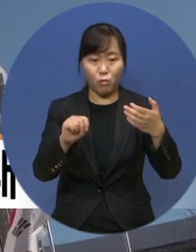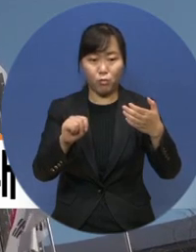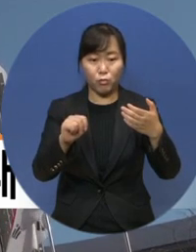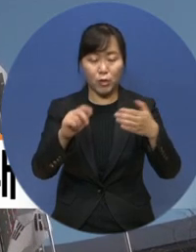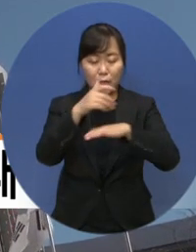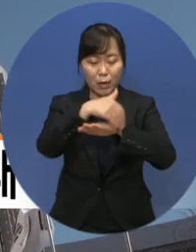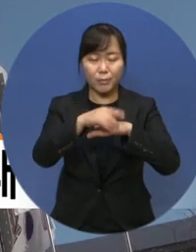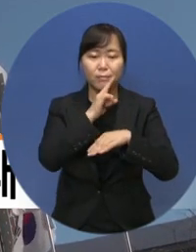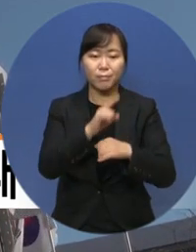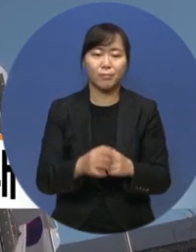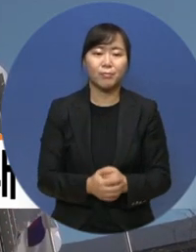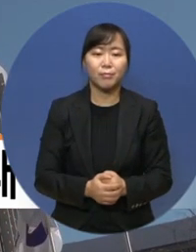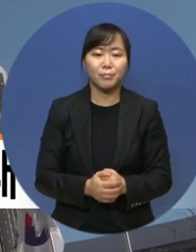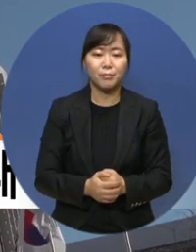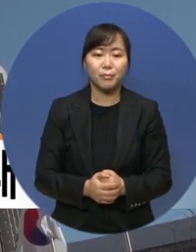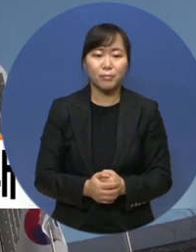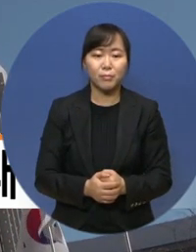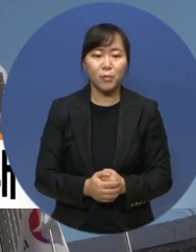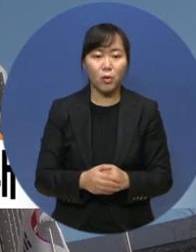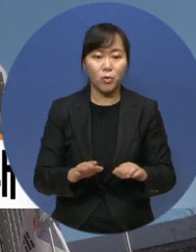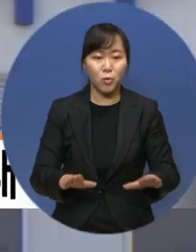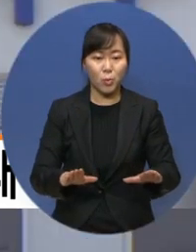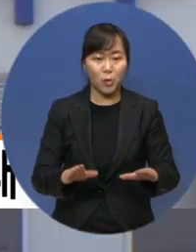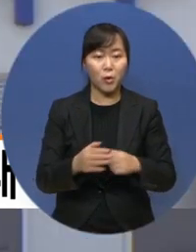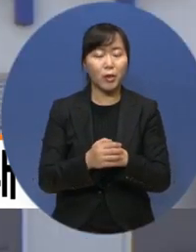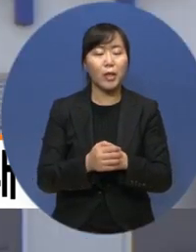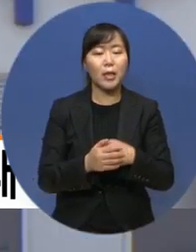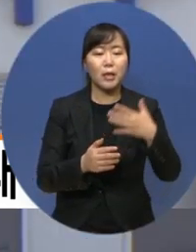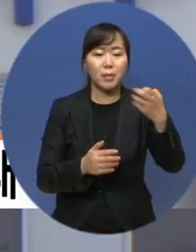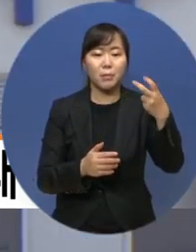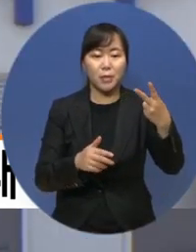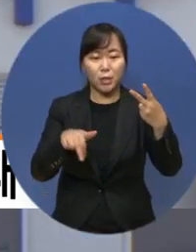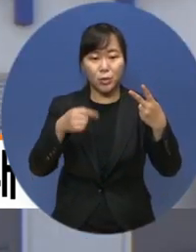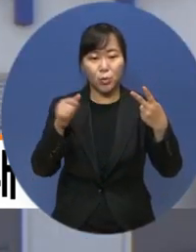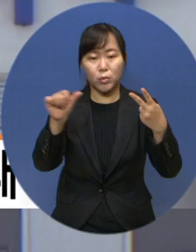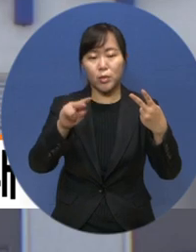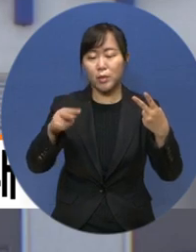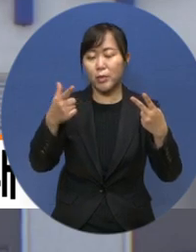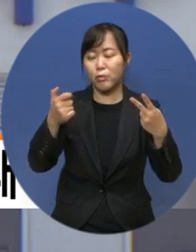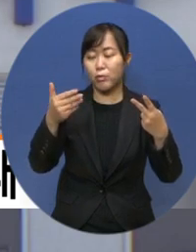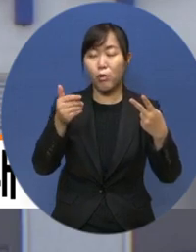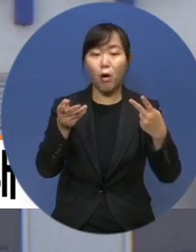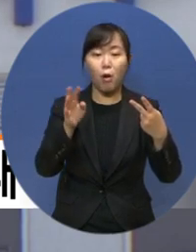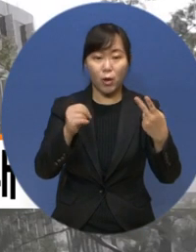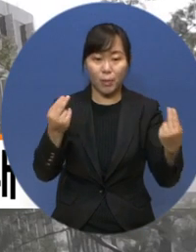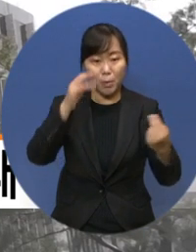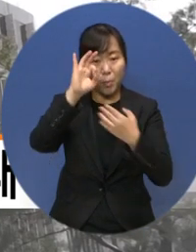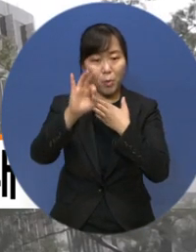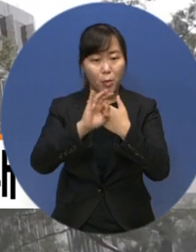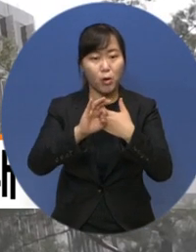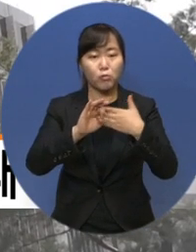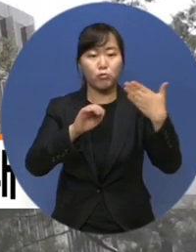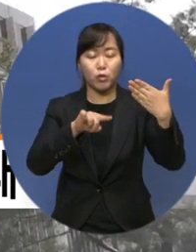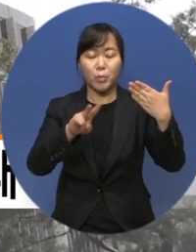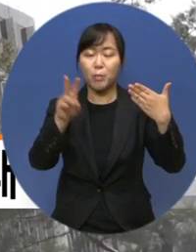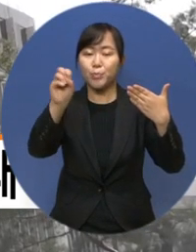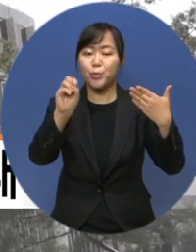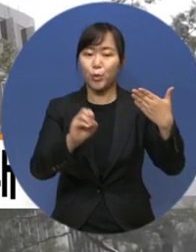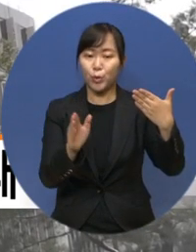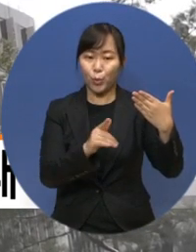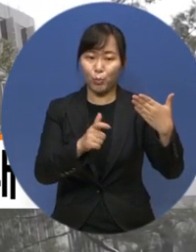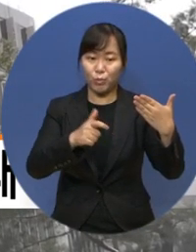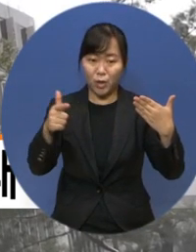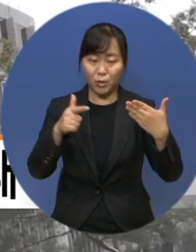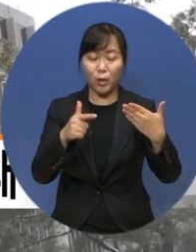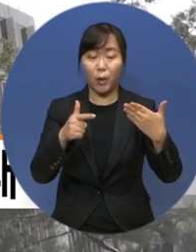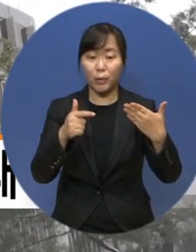밝혔습니다 이는 올해 예산액 인 82조 5269 억 원 대비 9.2% 증가한